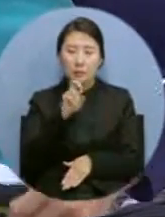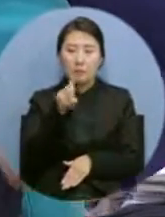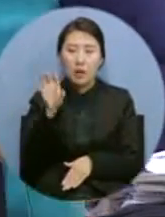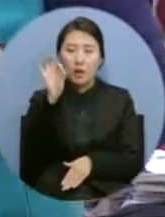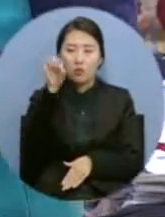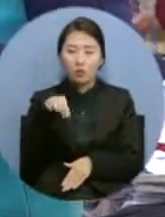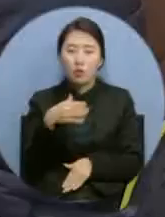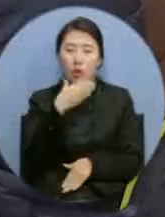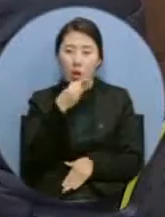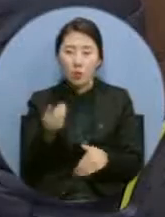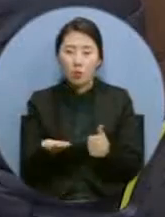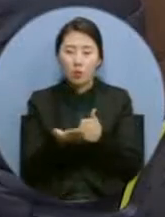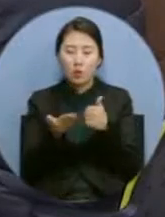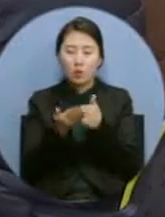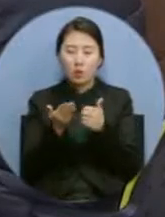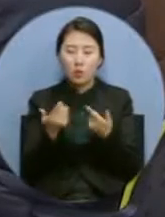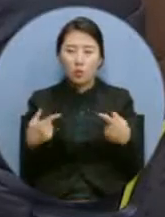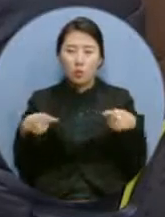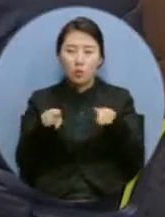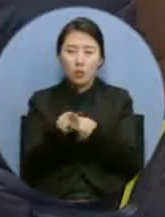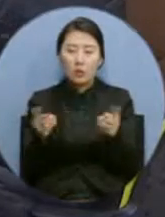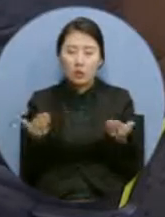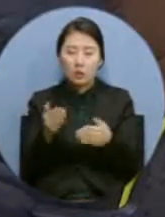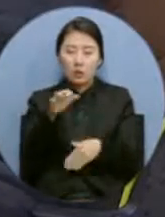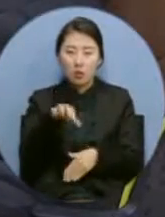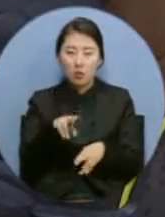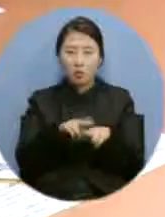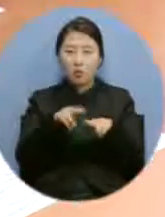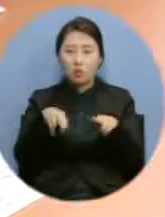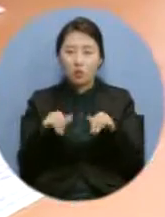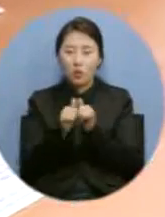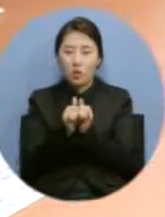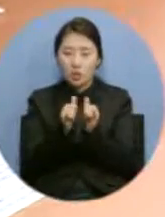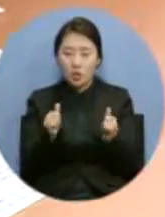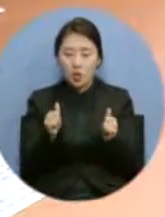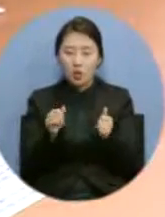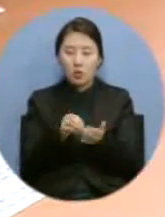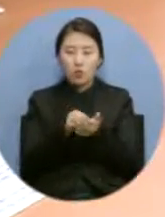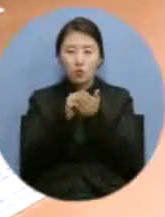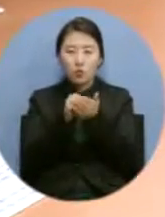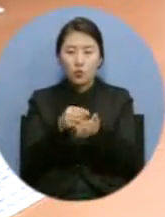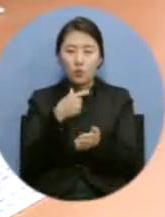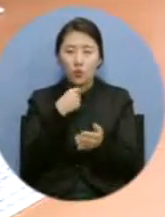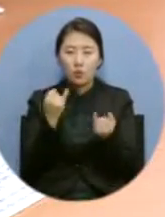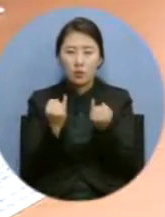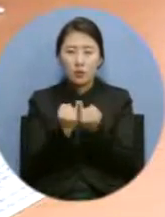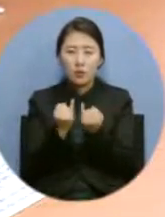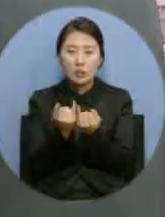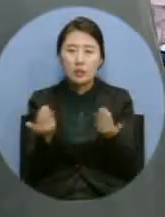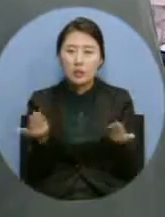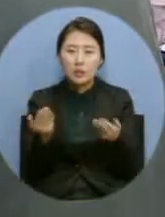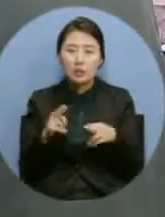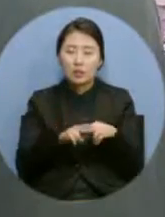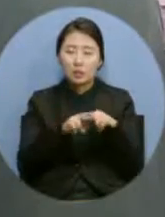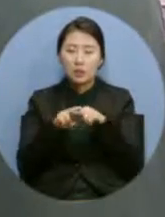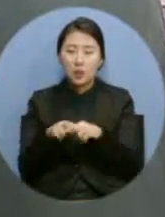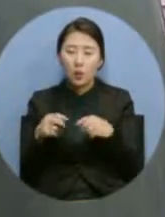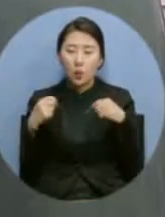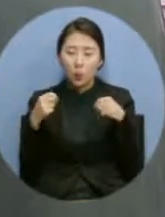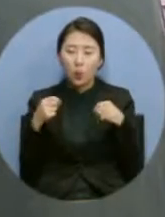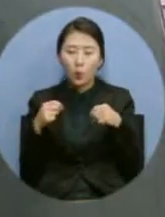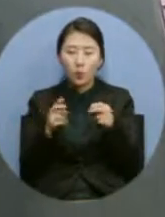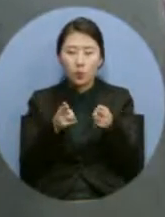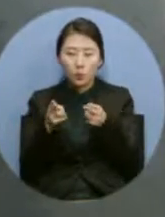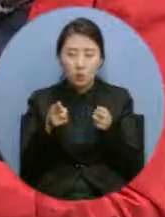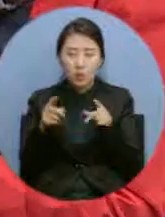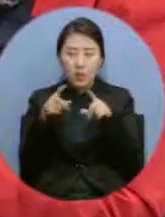키움 공동일터. 전업주부와 은퇴자를 비롯해 취업을 원하는 여성들이 일자리를 갖게 됐습니다. 옷감을